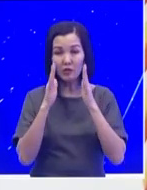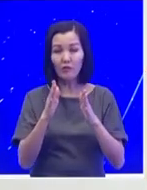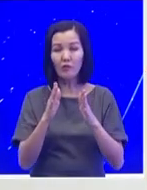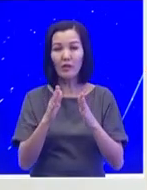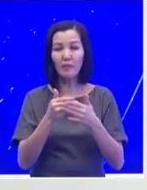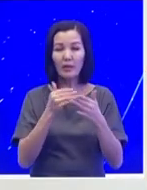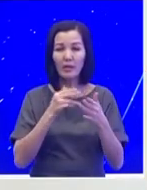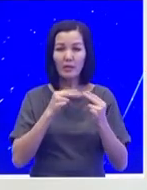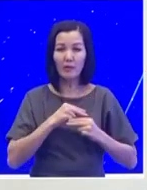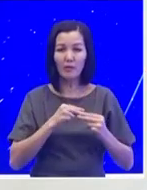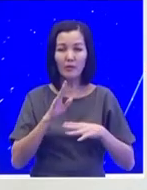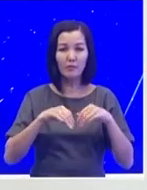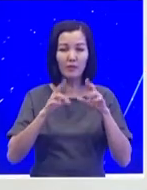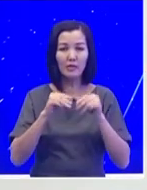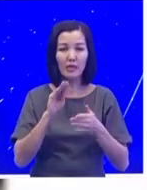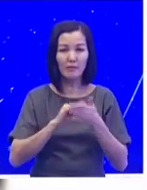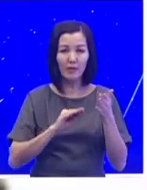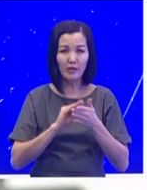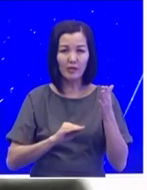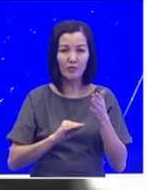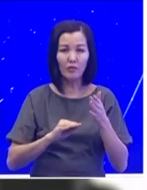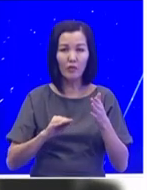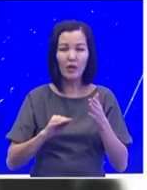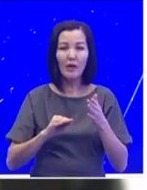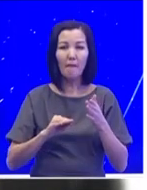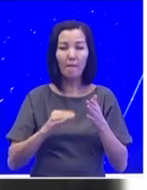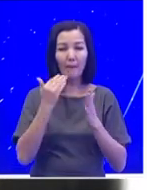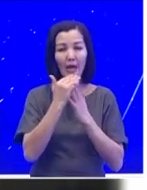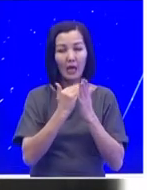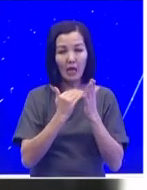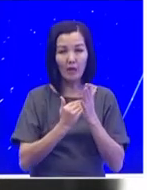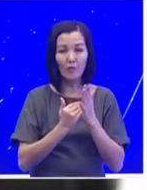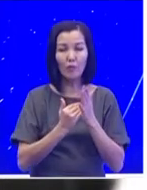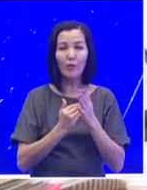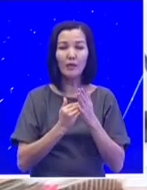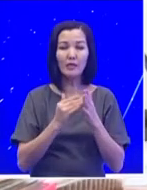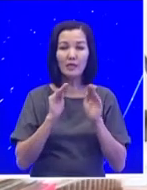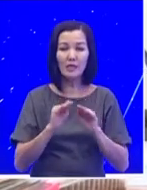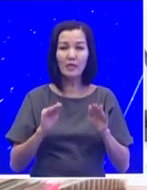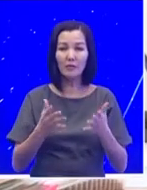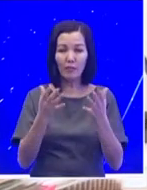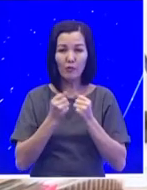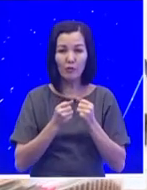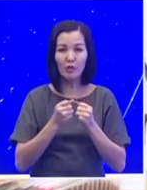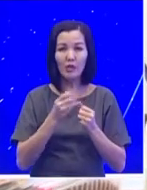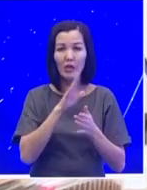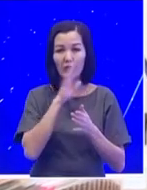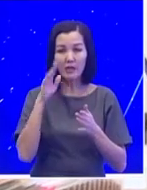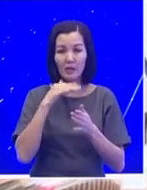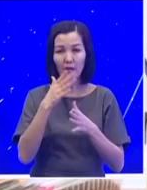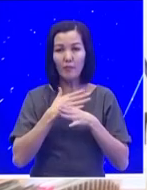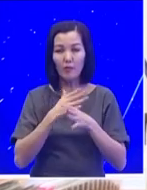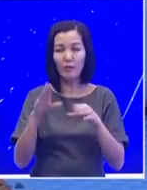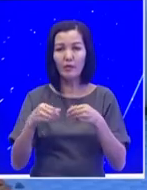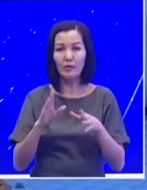как работать с ребенком, специалисты расписывают целую реабилитационную программу. Помимо детей, помощь здесь могут получить и их родители. Для них